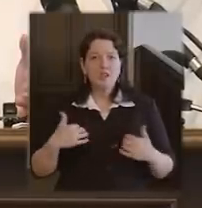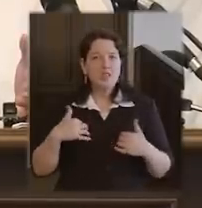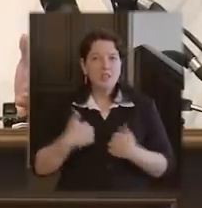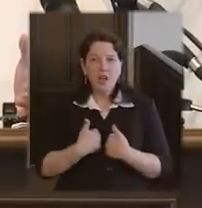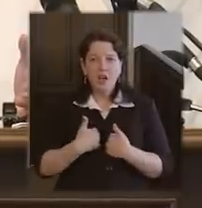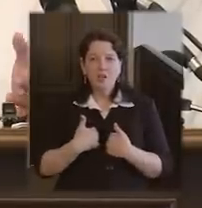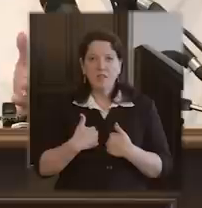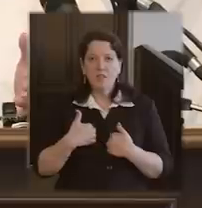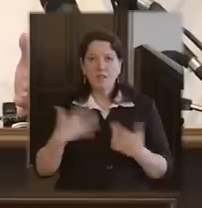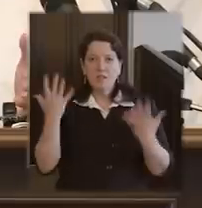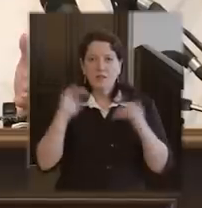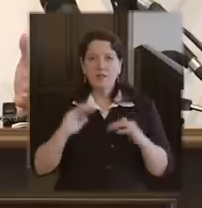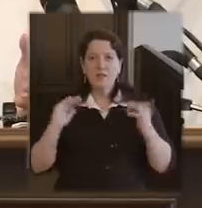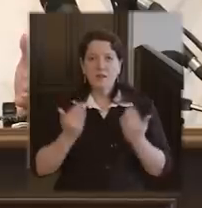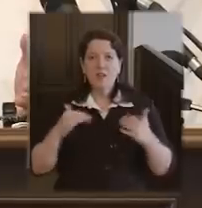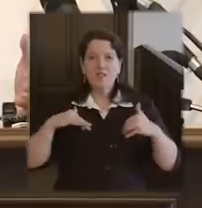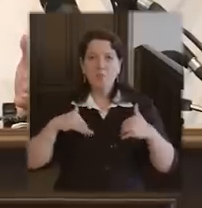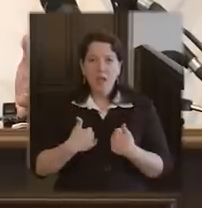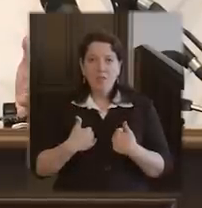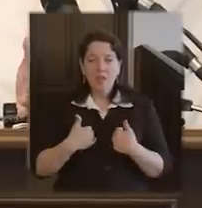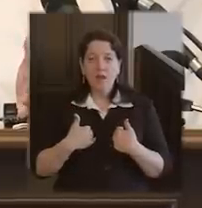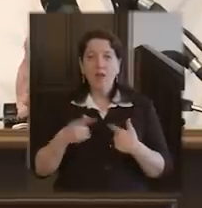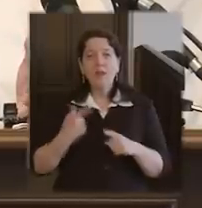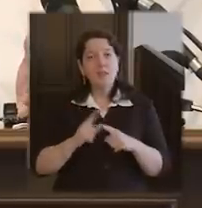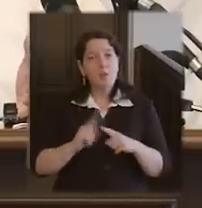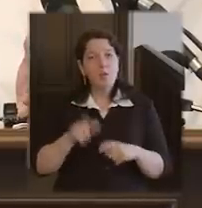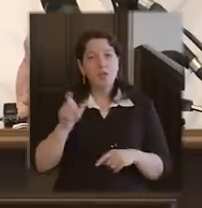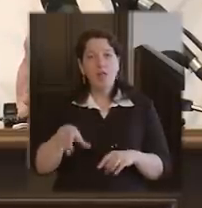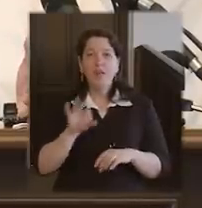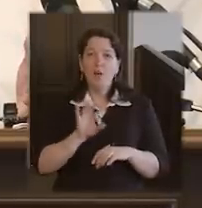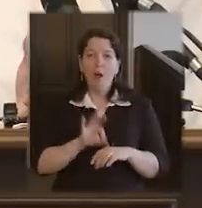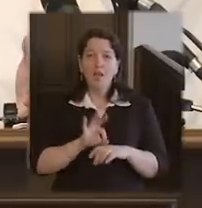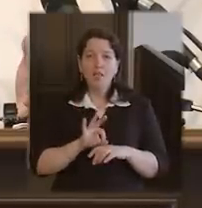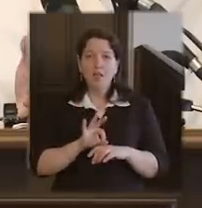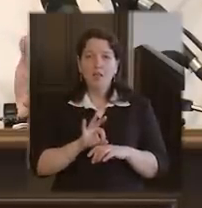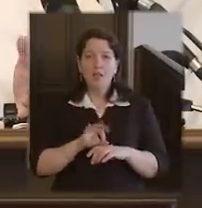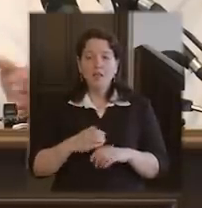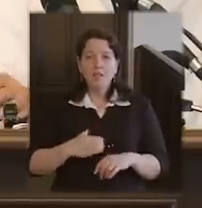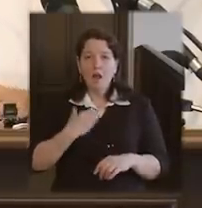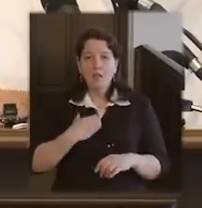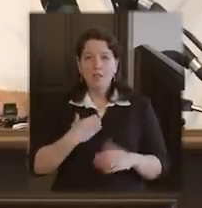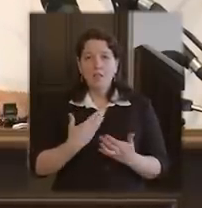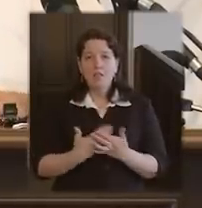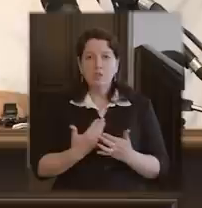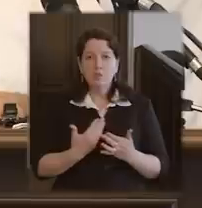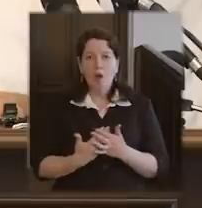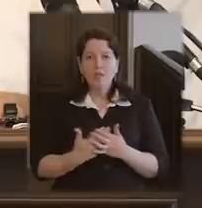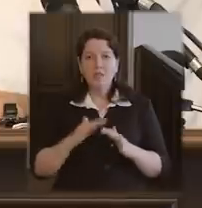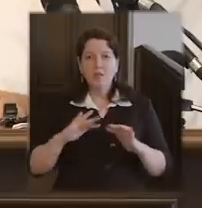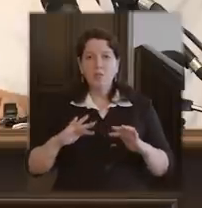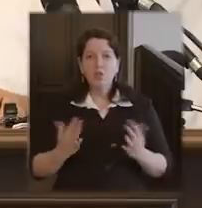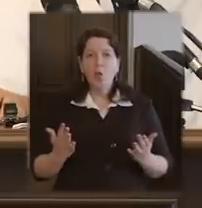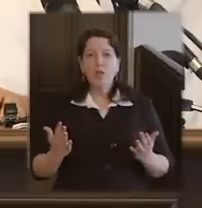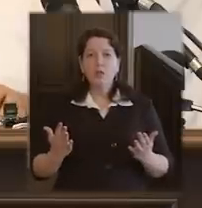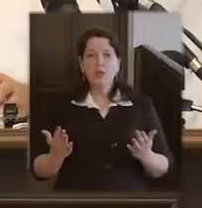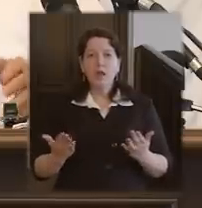тоска, депрессии. Сейчас вообще уже, говорят, статистика ужасные вещи преподносит,